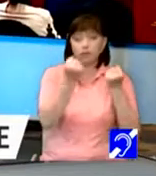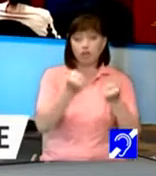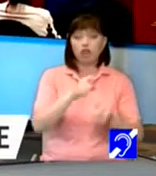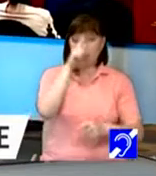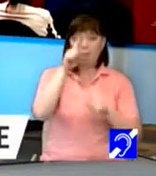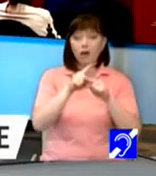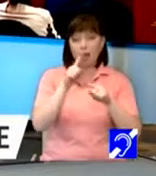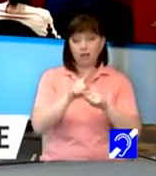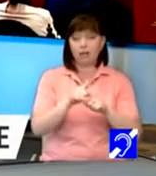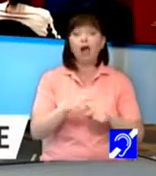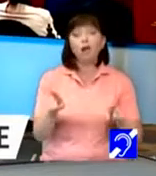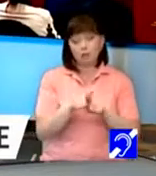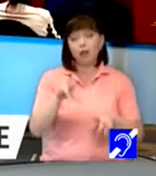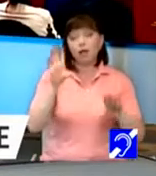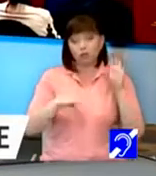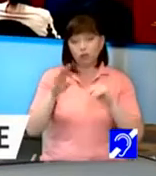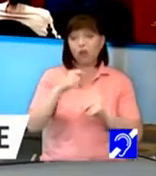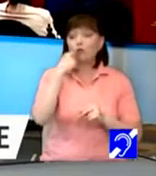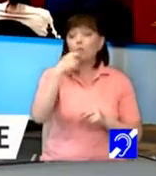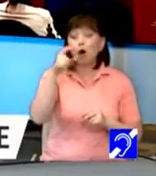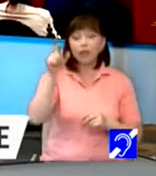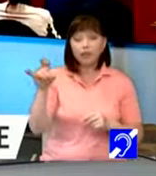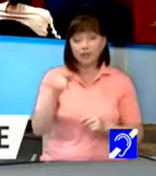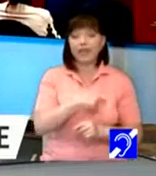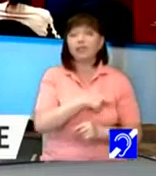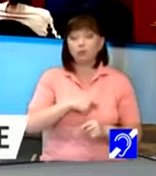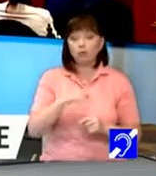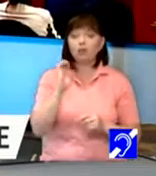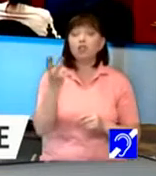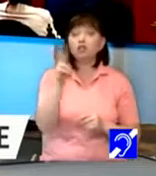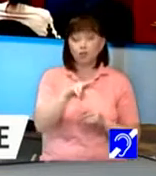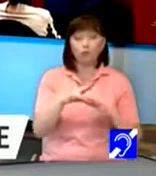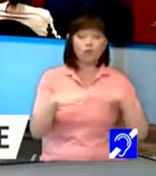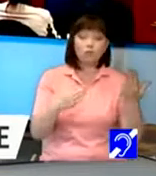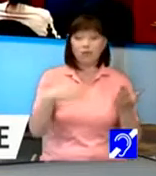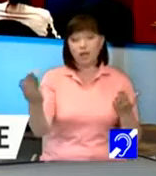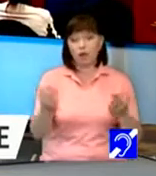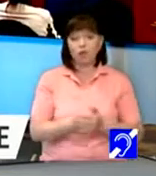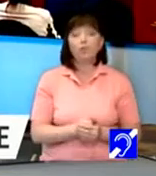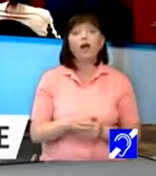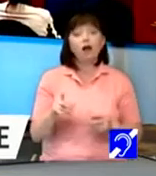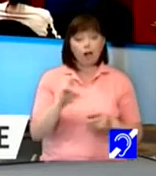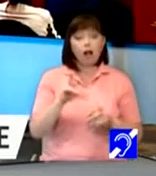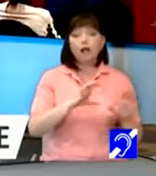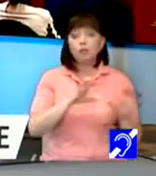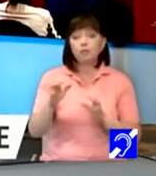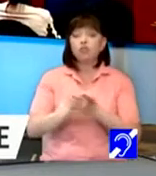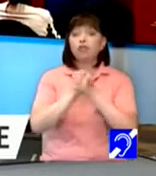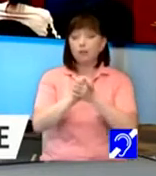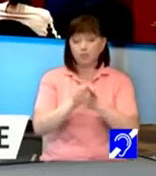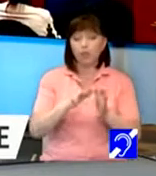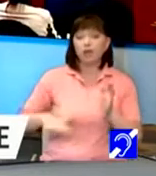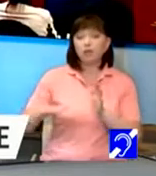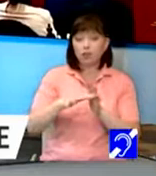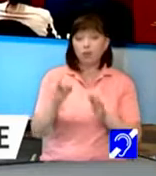frățească. Cel puțin asta cred comentatorii politici, dar și deputații de pe ambele maluri ale Prutului. Asigurarea păcii în regiune și